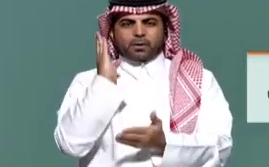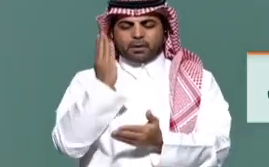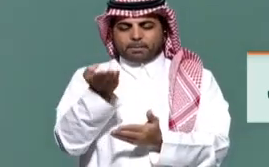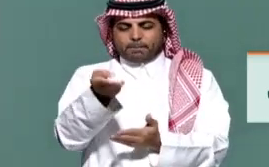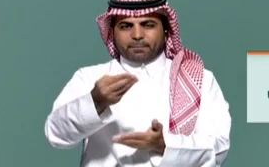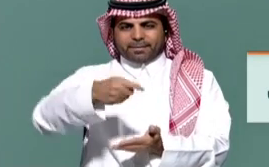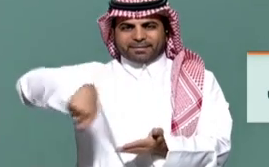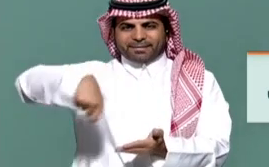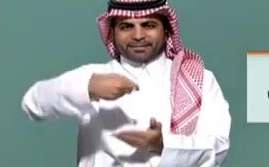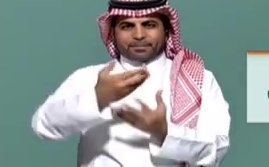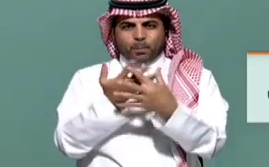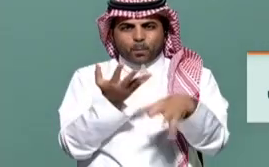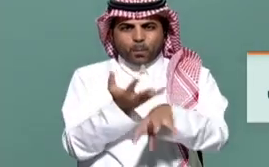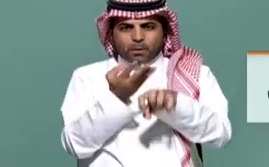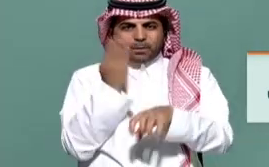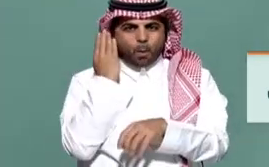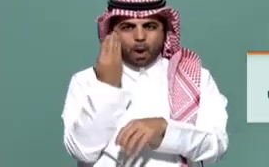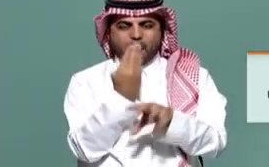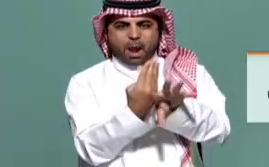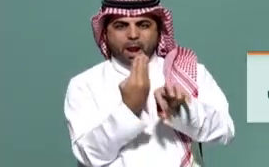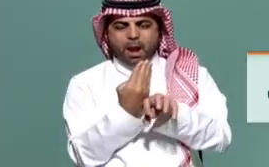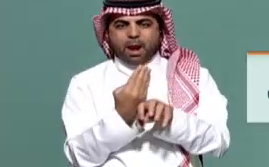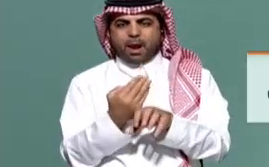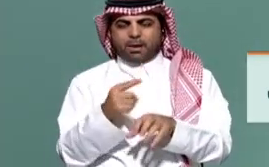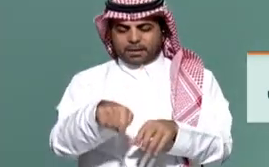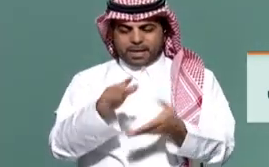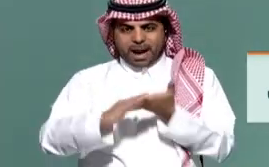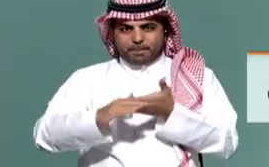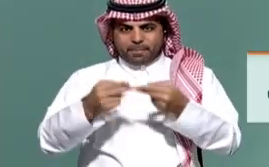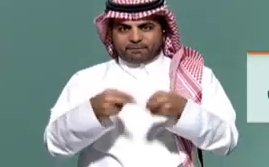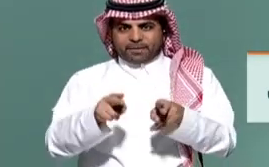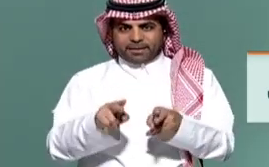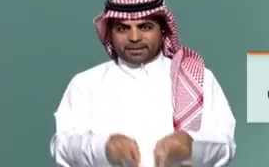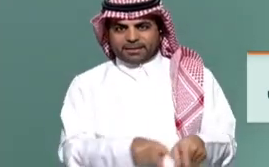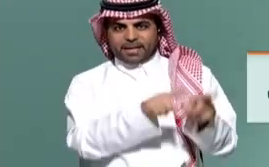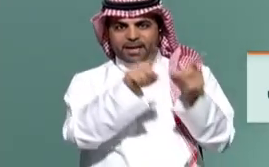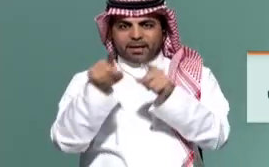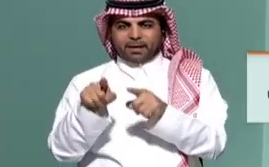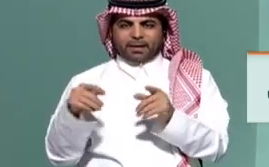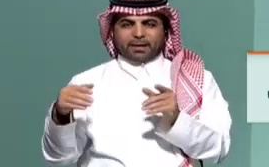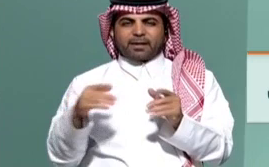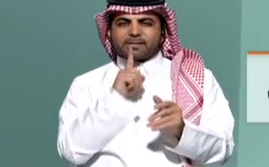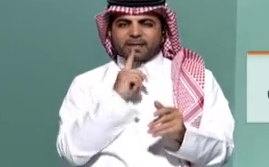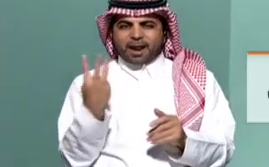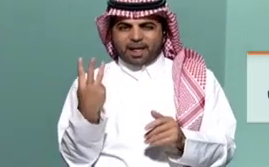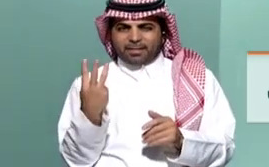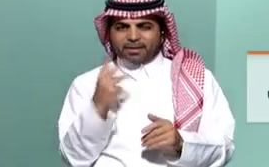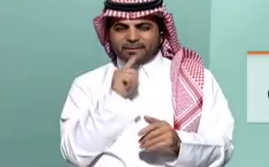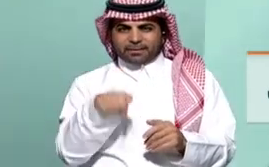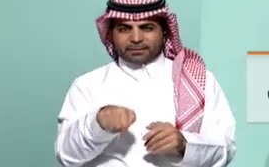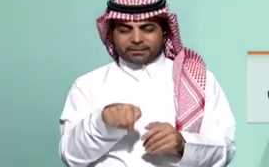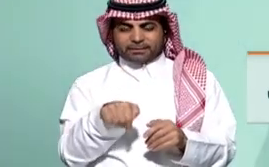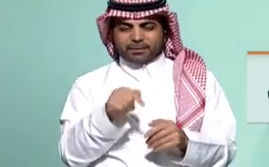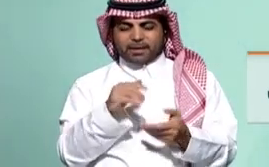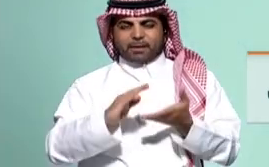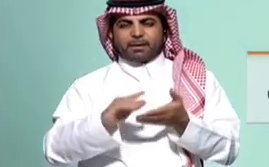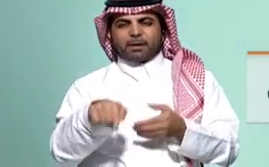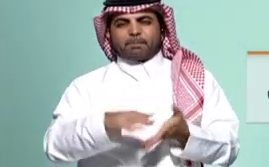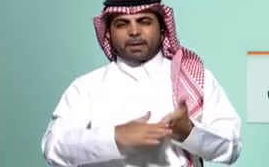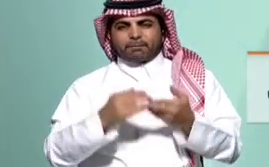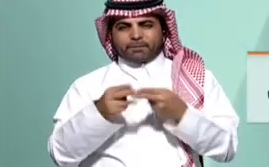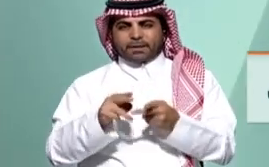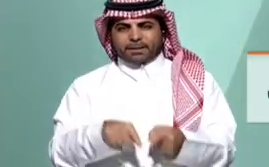البيع اعتبارا من هذا من اليوم الأربعاء 18 من مارس لعام 2020 للميلاد على تنفيذ